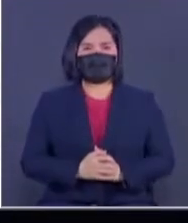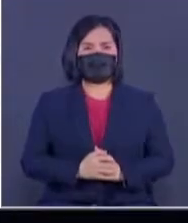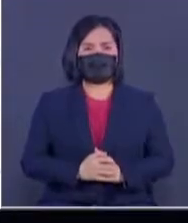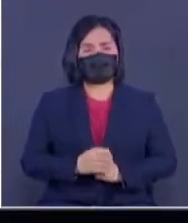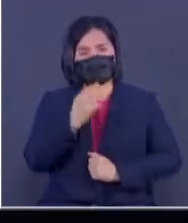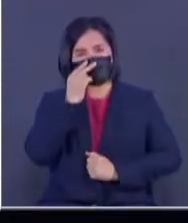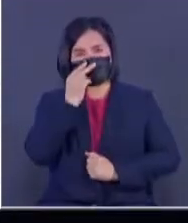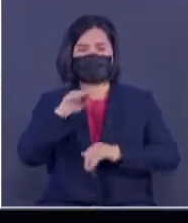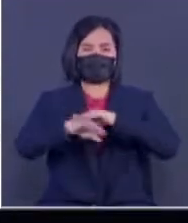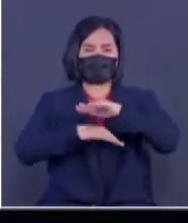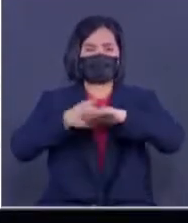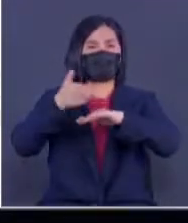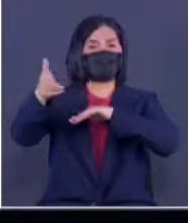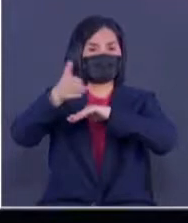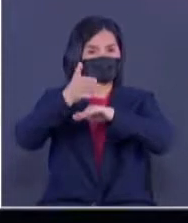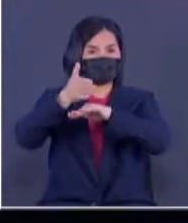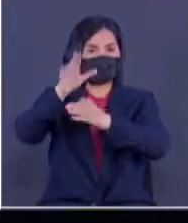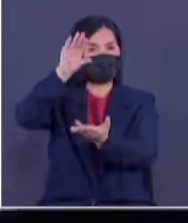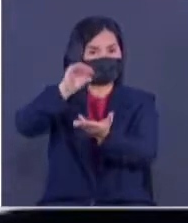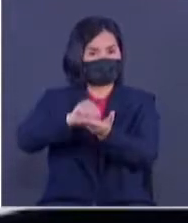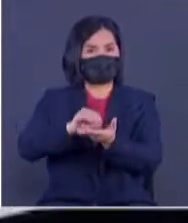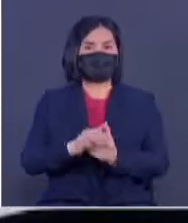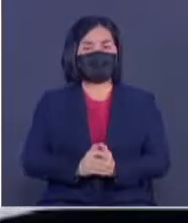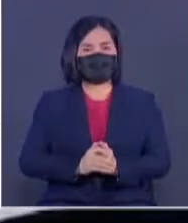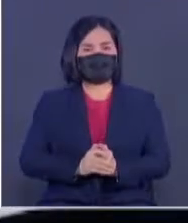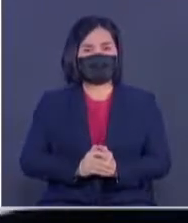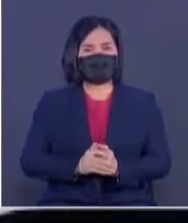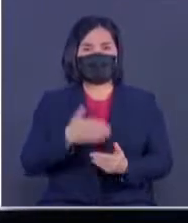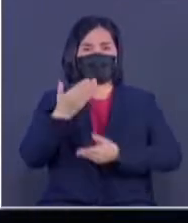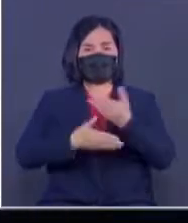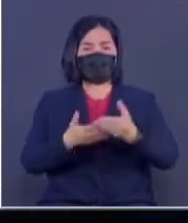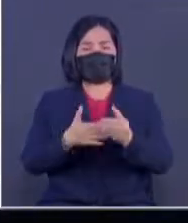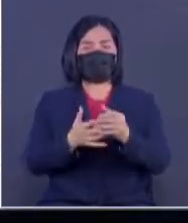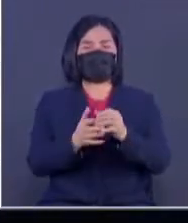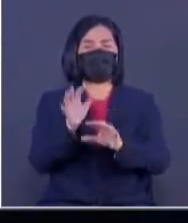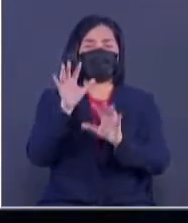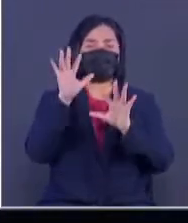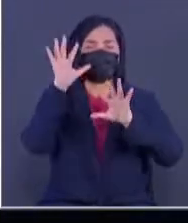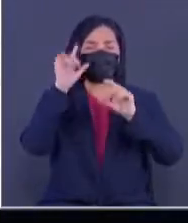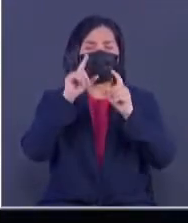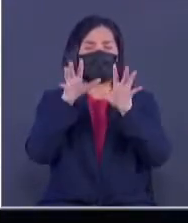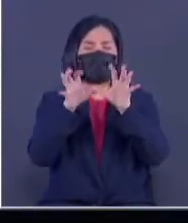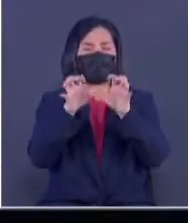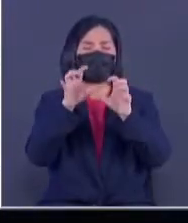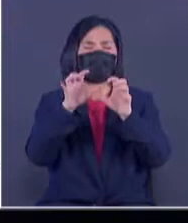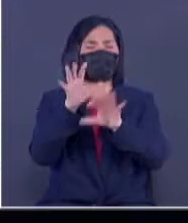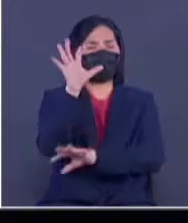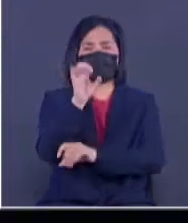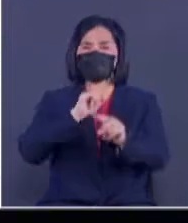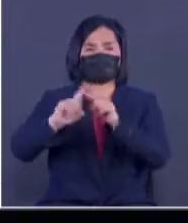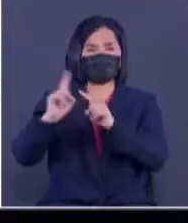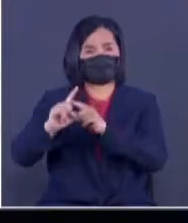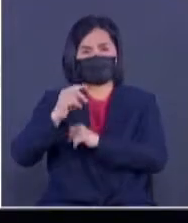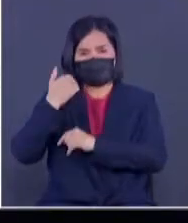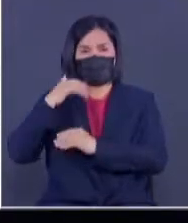นี่เป็นภาพจากกล้องวงจรปิดนะครับบันทึกภาพเอาไว้บริเวณหน้าร้านขายอาหารทะเลของผู้เสียหายนะครับก็บันทึกภาพพฤติ